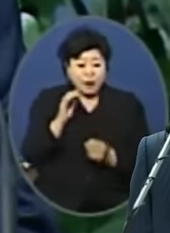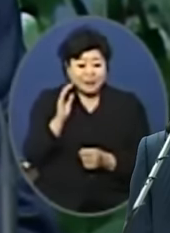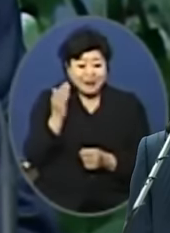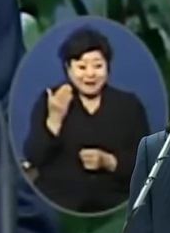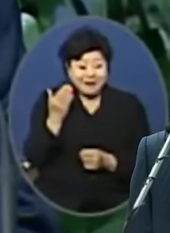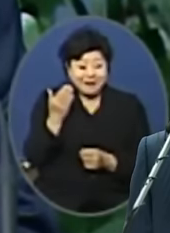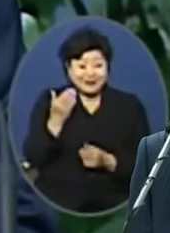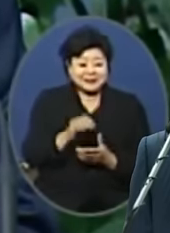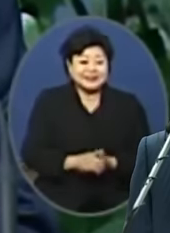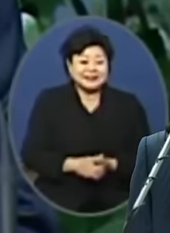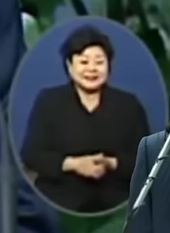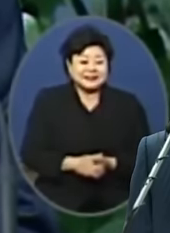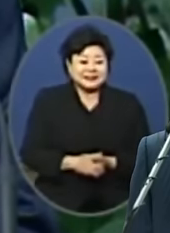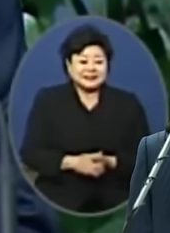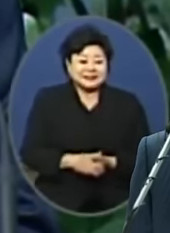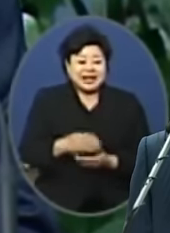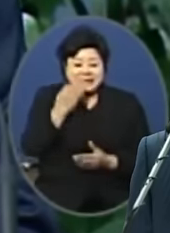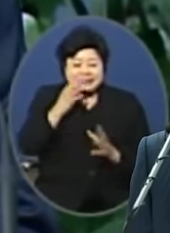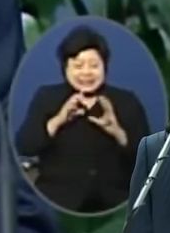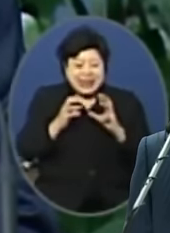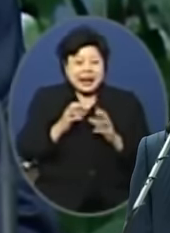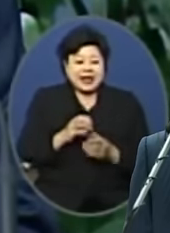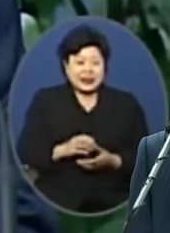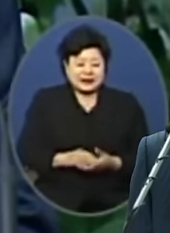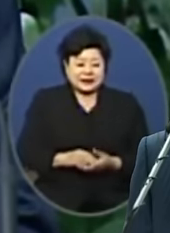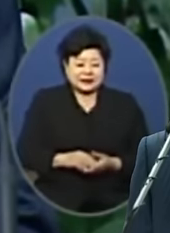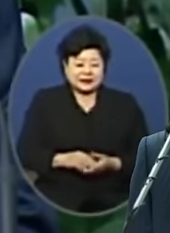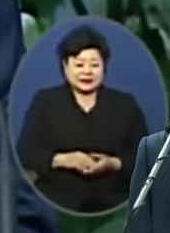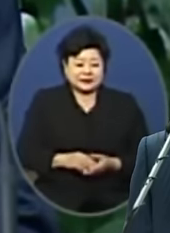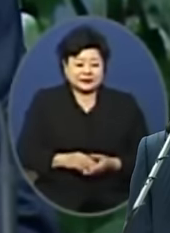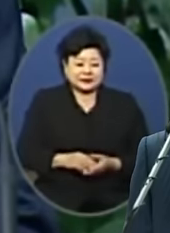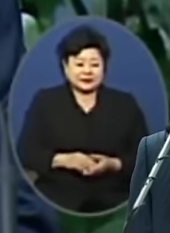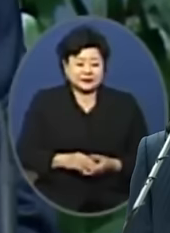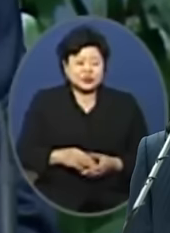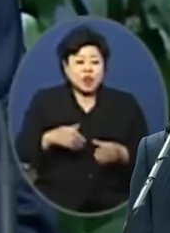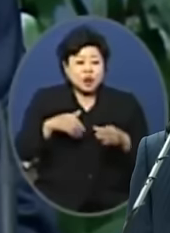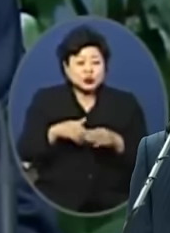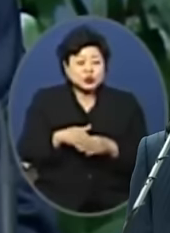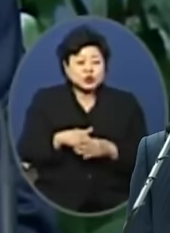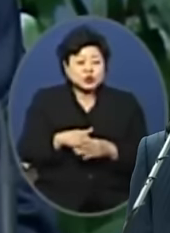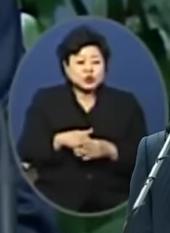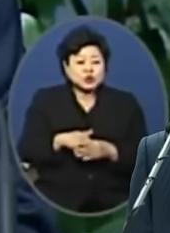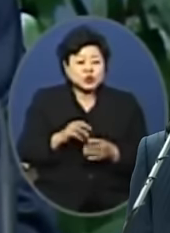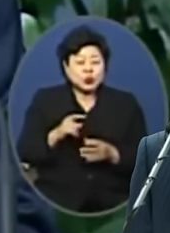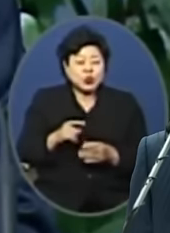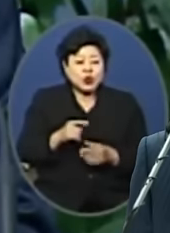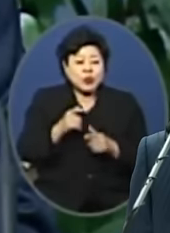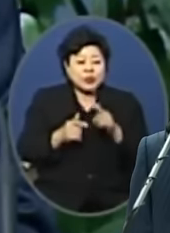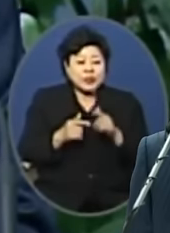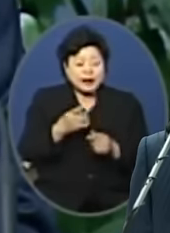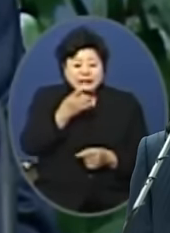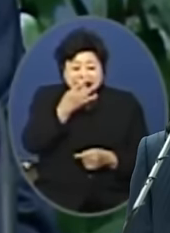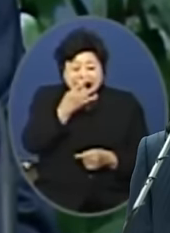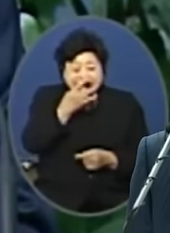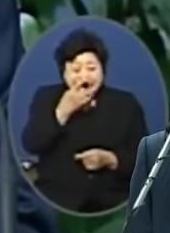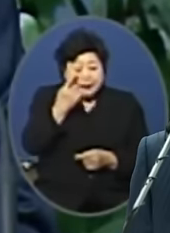것입니다. 이스라엘의 마사다라는 유적지에 종려나무 씨앗들이 발견되었는데 그